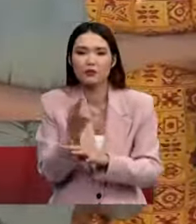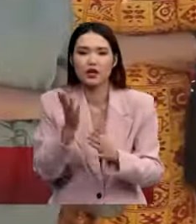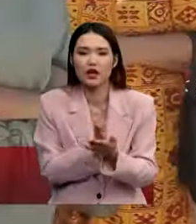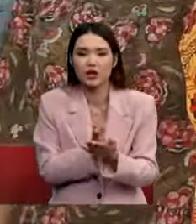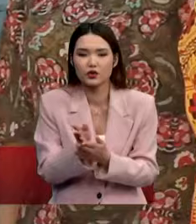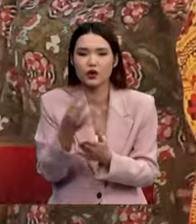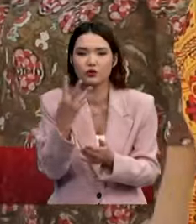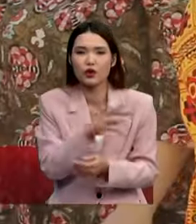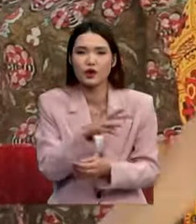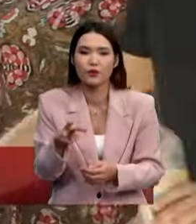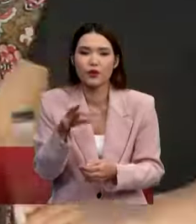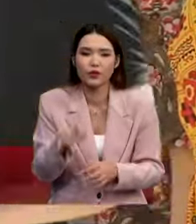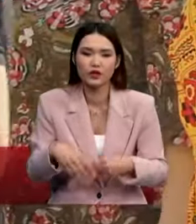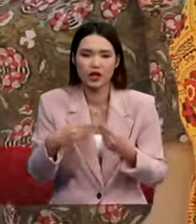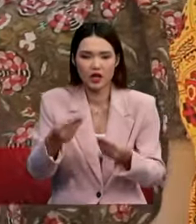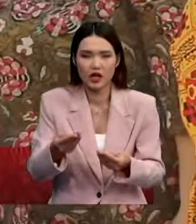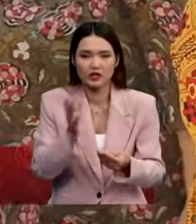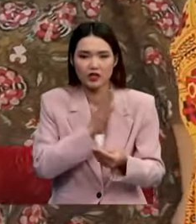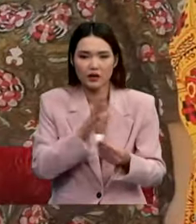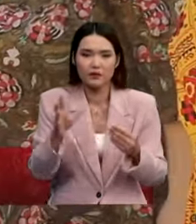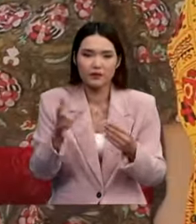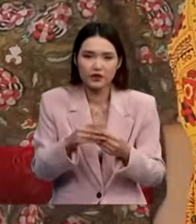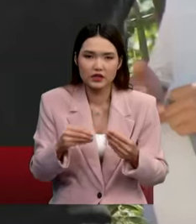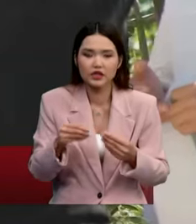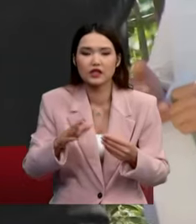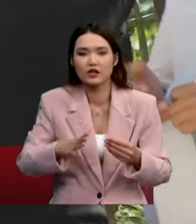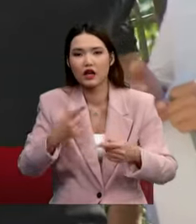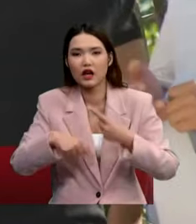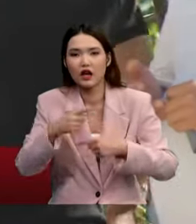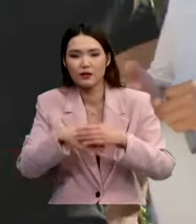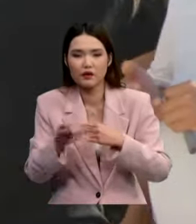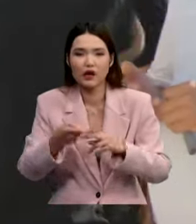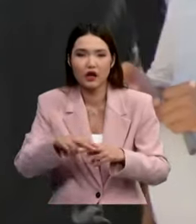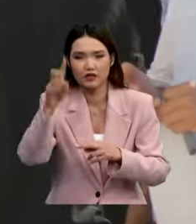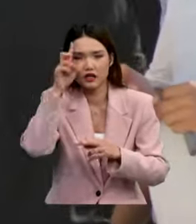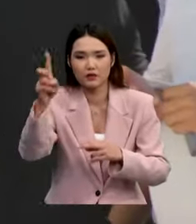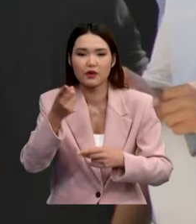жарнасына 4 миллион теңгеде үлестіріледі. Жерсінбегендер кері кетем десе, осының бәрін